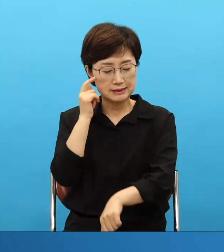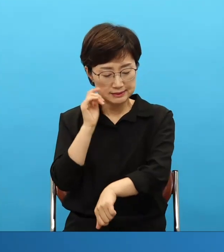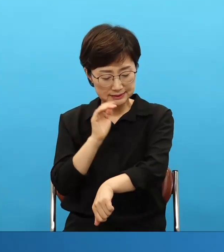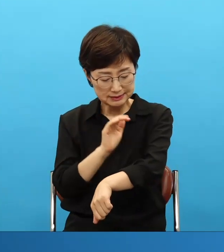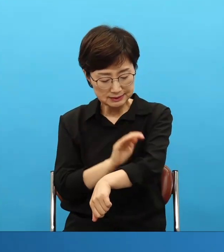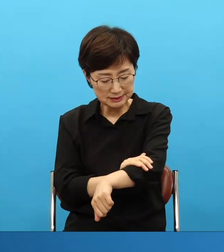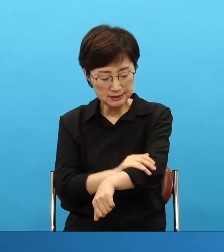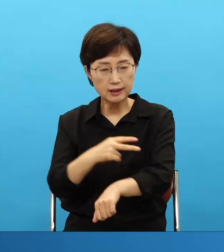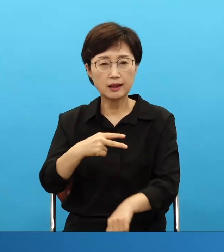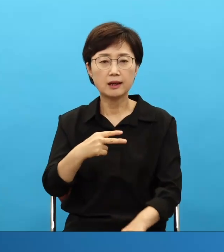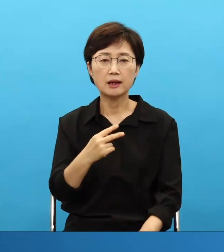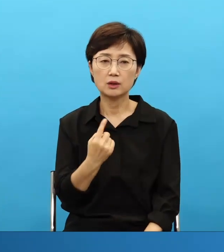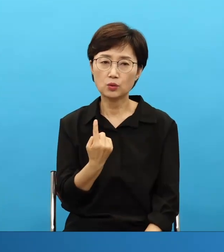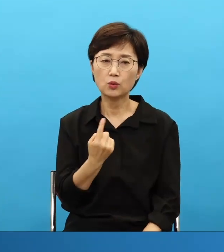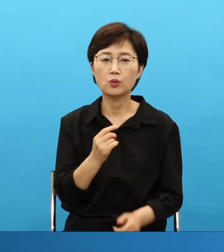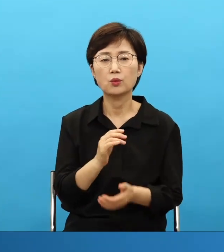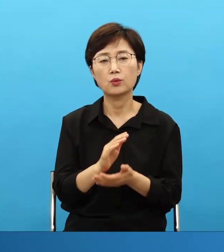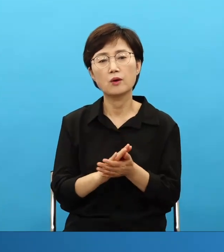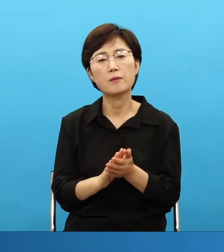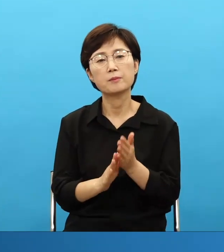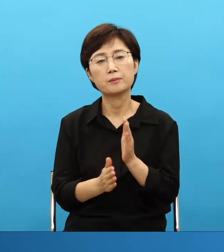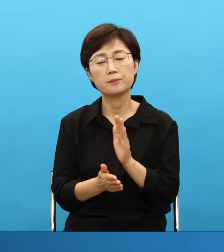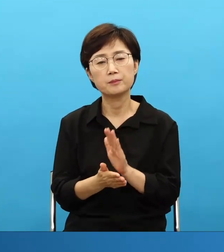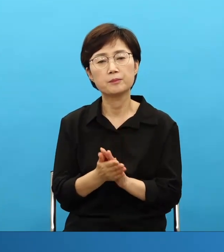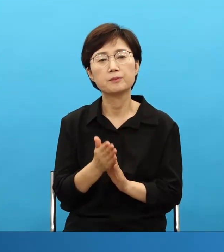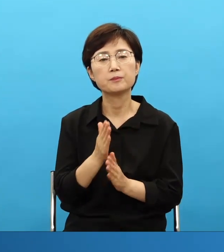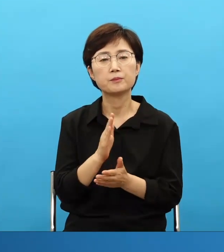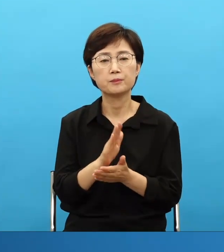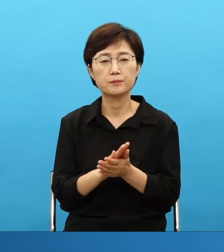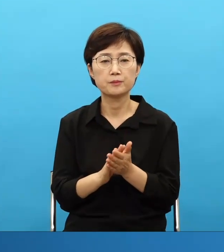부족하며 시에도